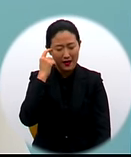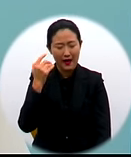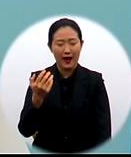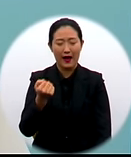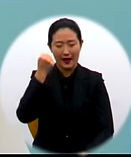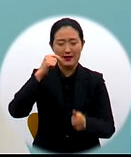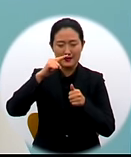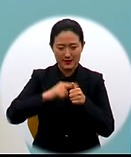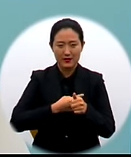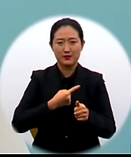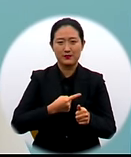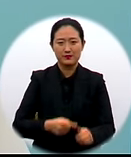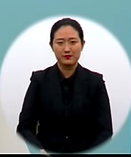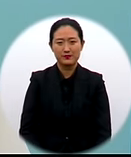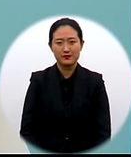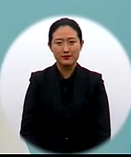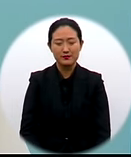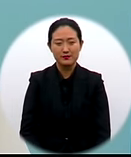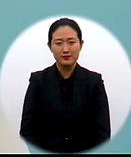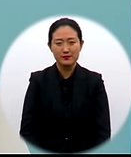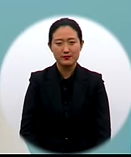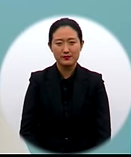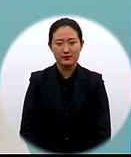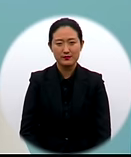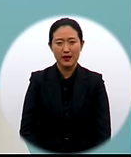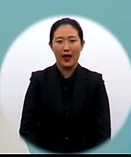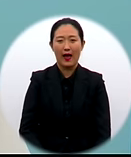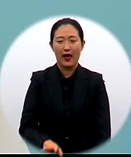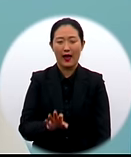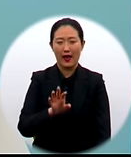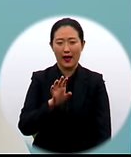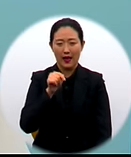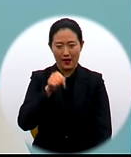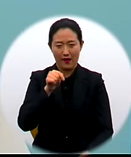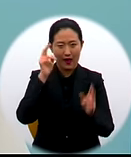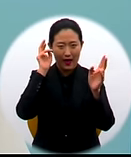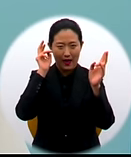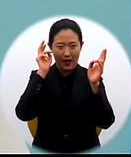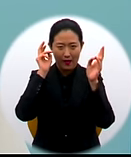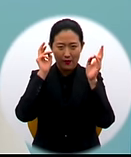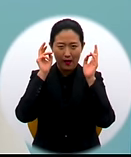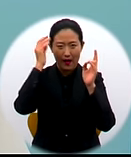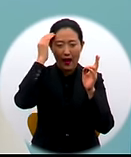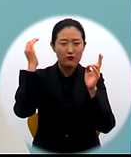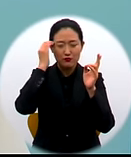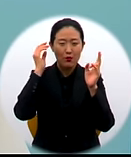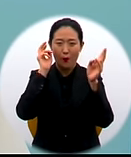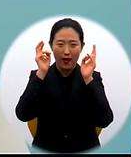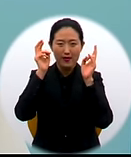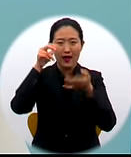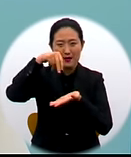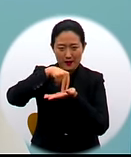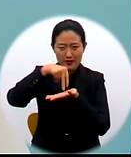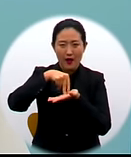해. 이런 고민들로 자연스럽게 넘어가시기도 하거든요. 실제로 우리나라가 이제 IMF를 겪으면서 그런 결이 굉장히